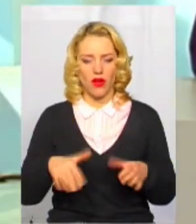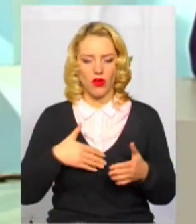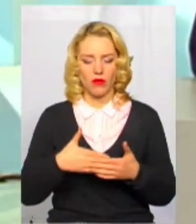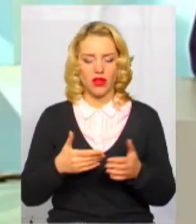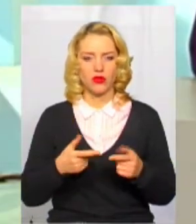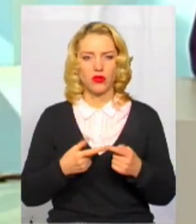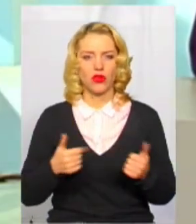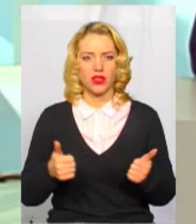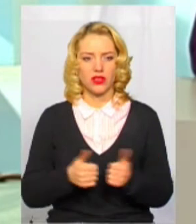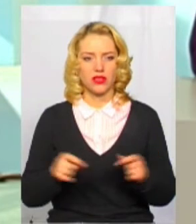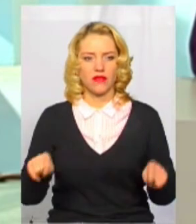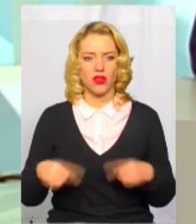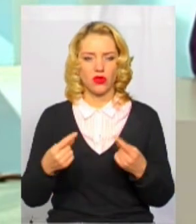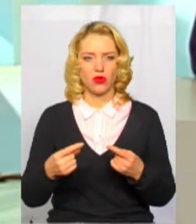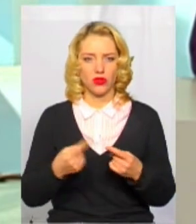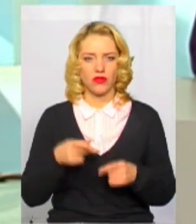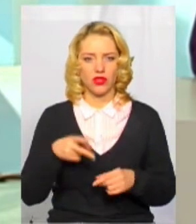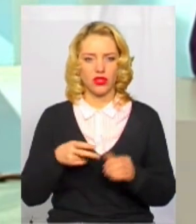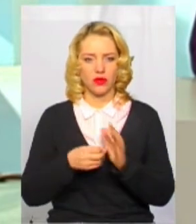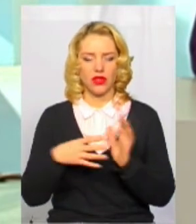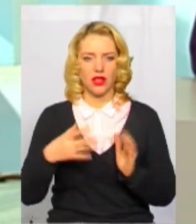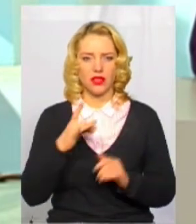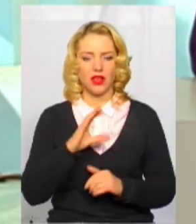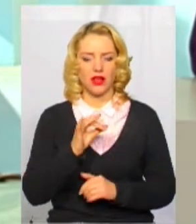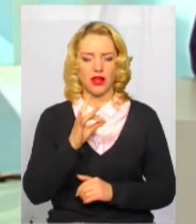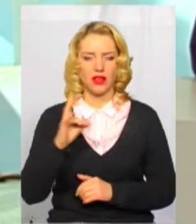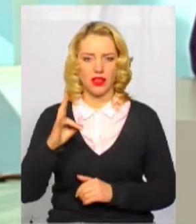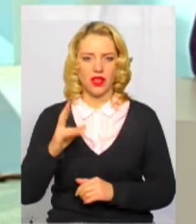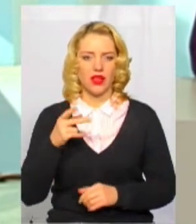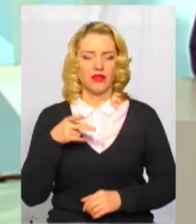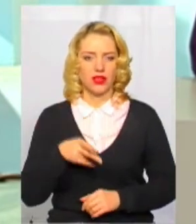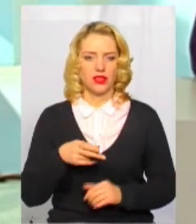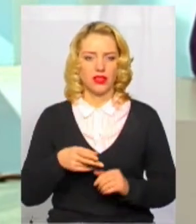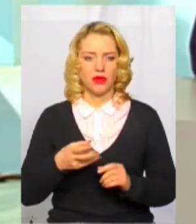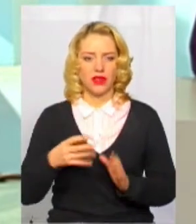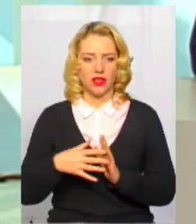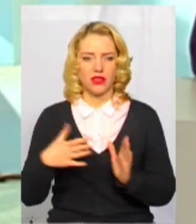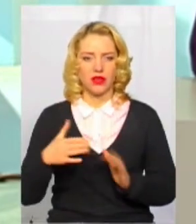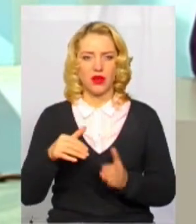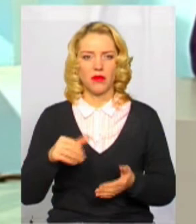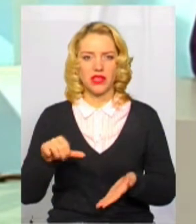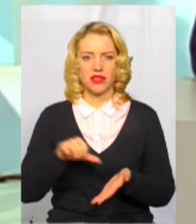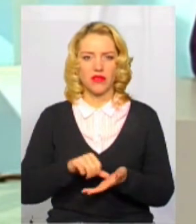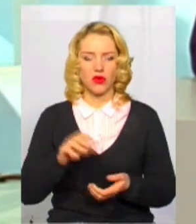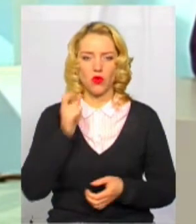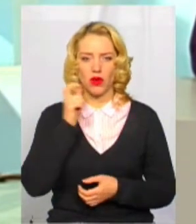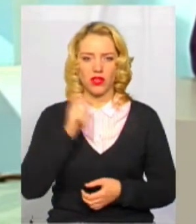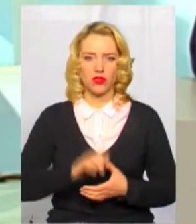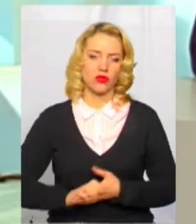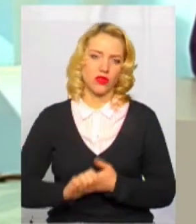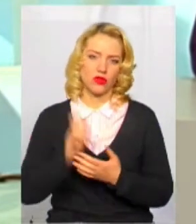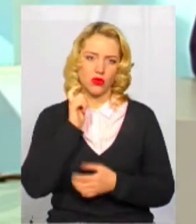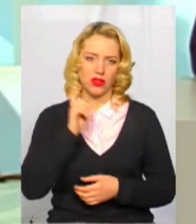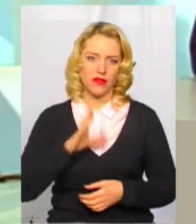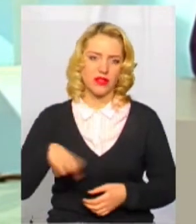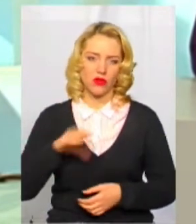«Відродження 2015 РН» Тетяна Глущенко. Добрий вечір. І представниця Українського товариства глухих і Всеукраїнської ради